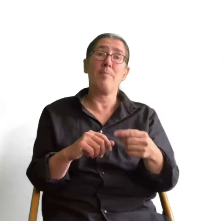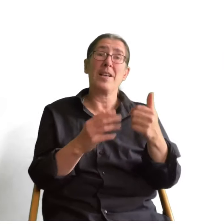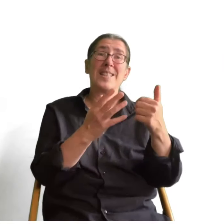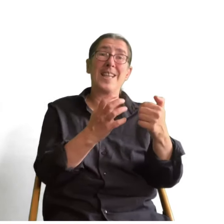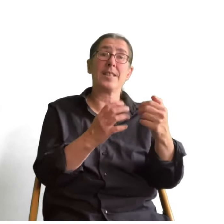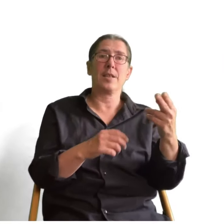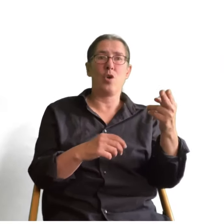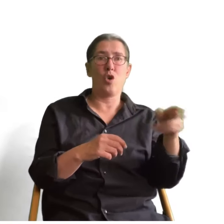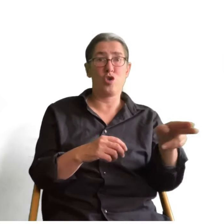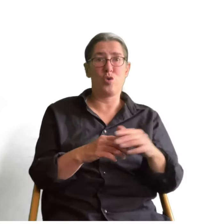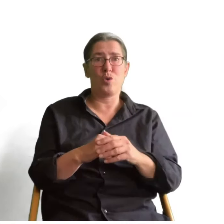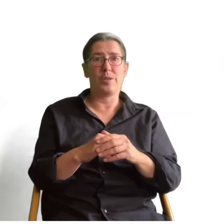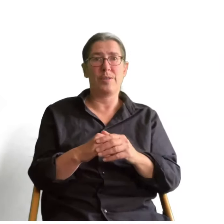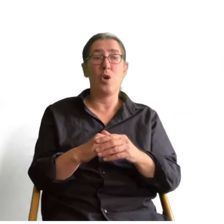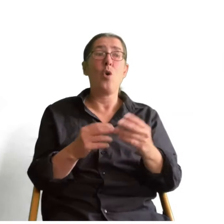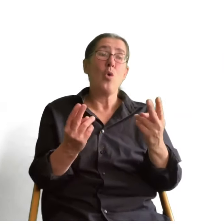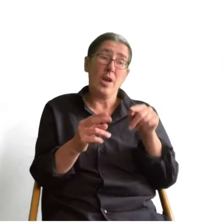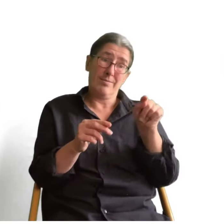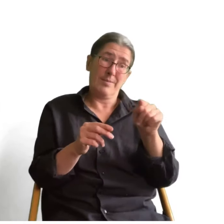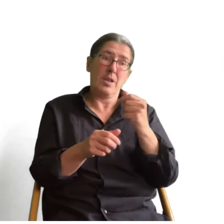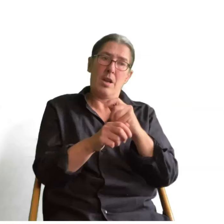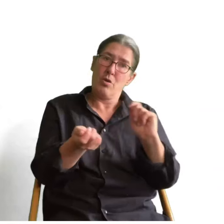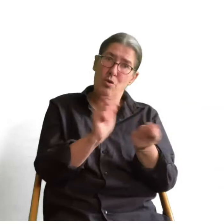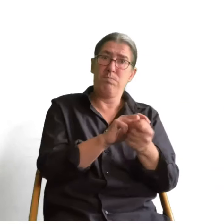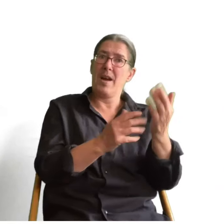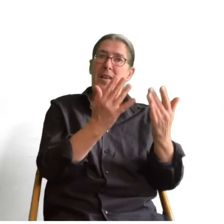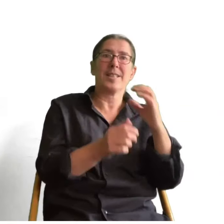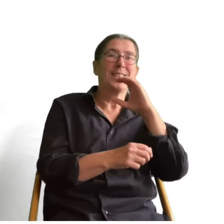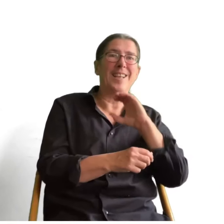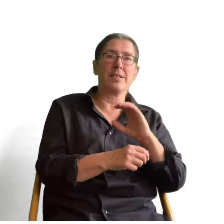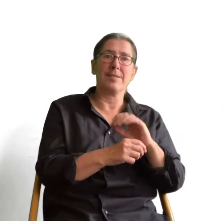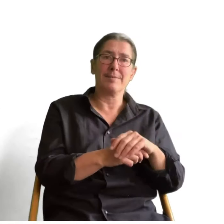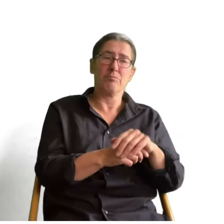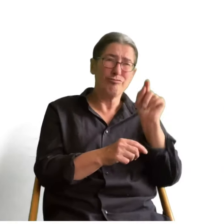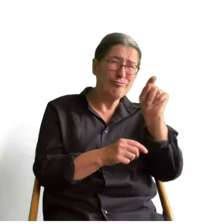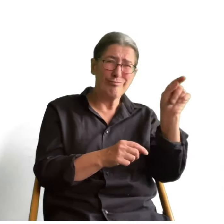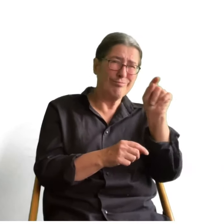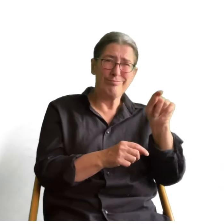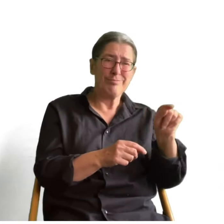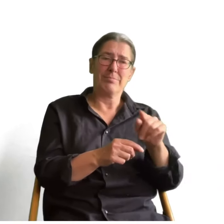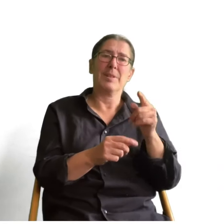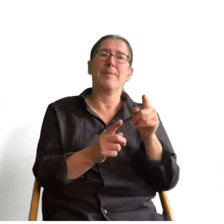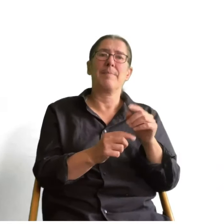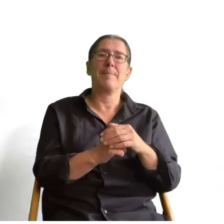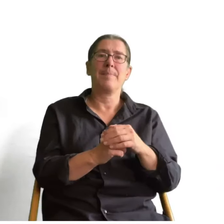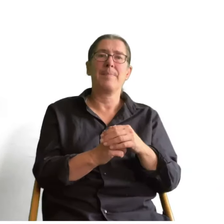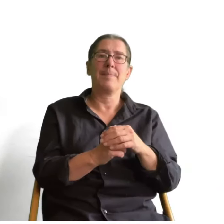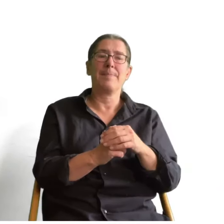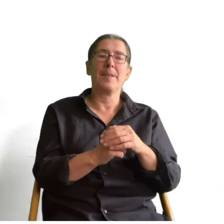0,60 Euro oder, wenn man es eben in Cent umrechnet, hier jeden